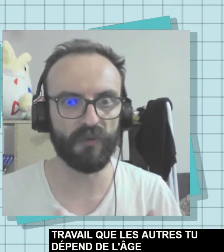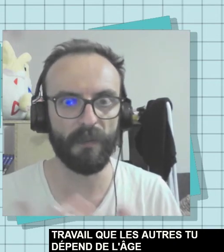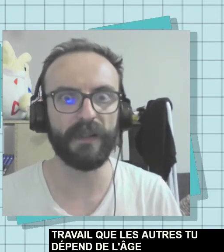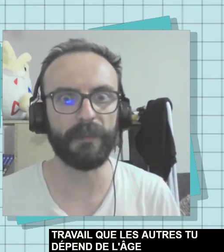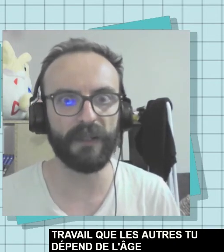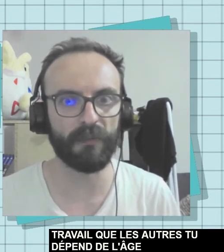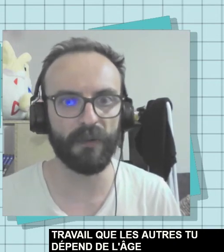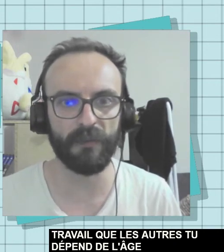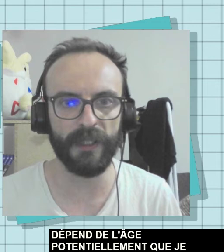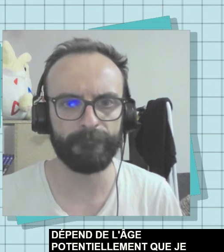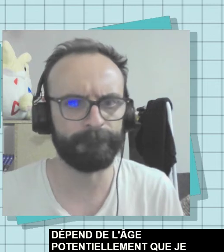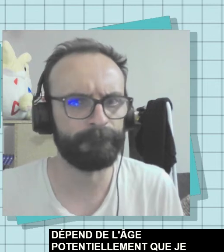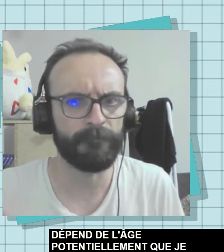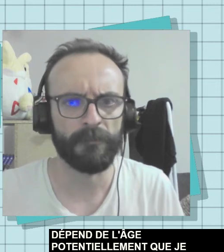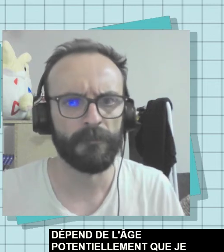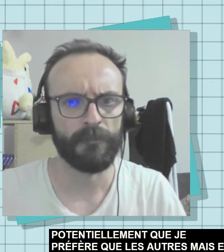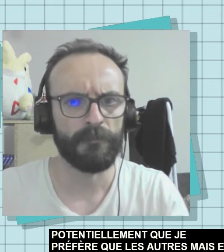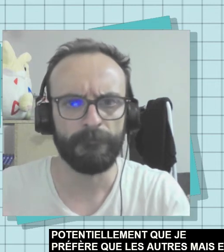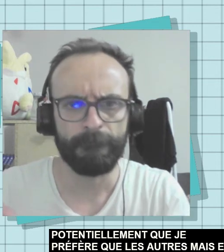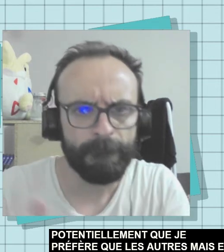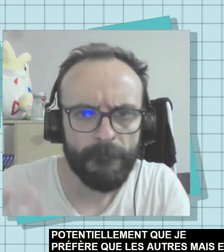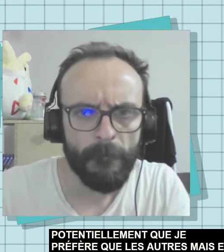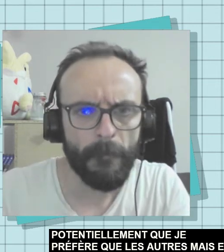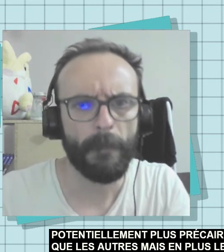ne sont pas adaptées à ton porte-monnaie.